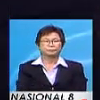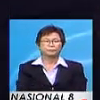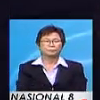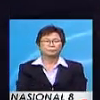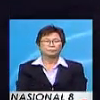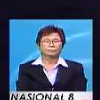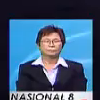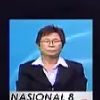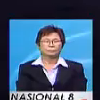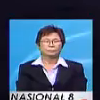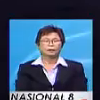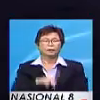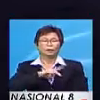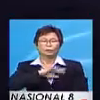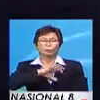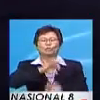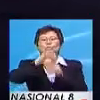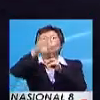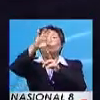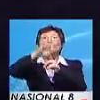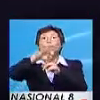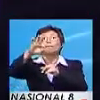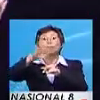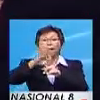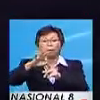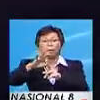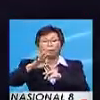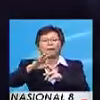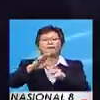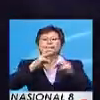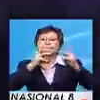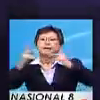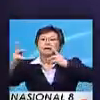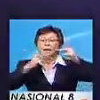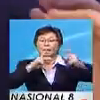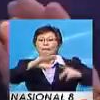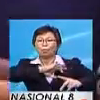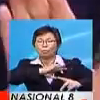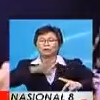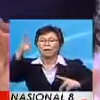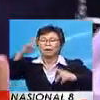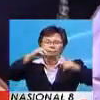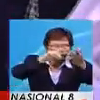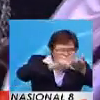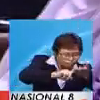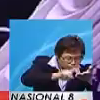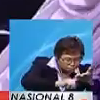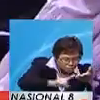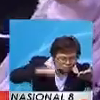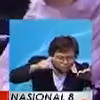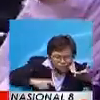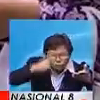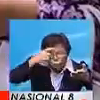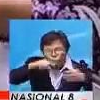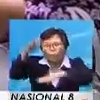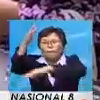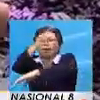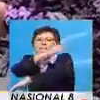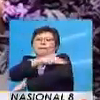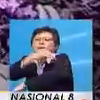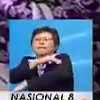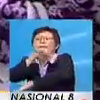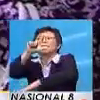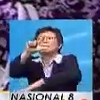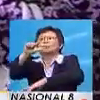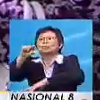palsu ketua polis Pulau Pinang dat Abdul gffar Rajab berkata polis jugaan meneliti keperluan untuk Mang